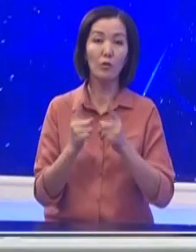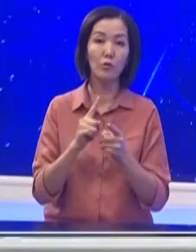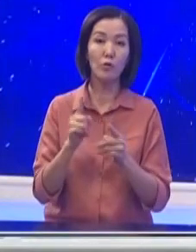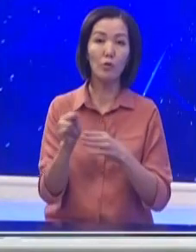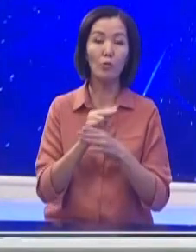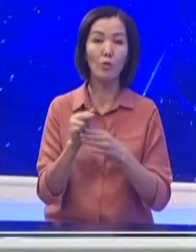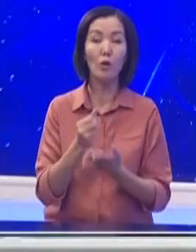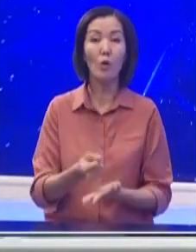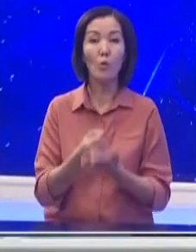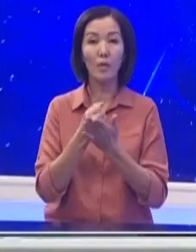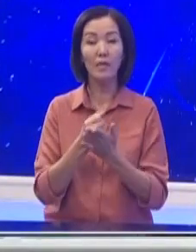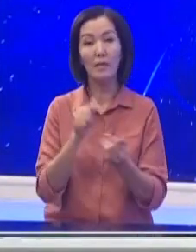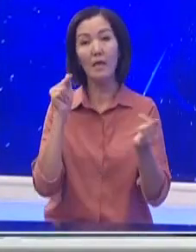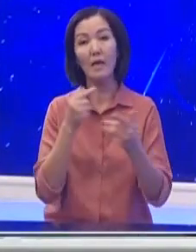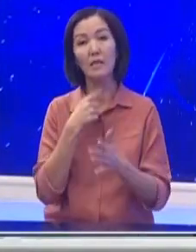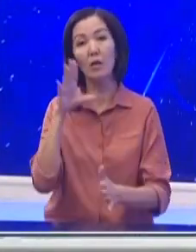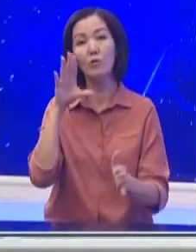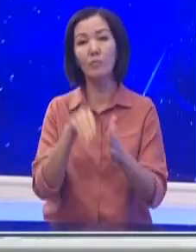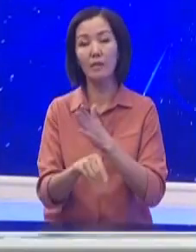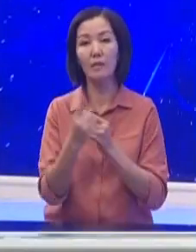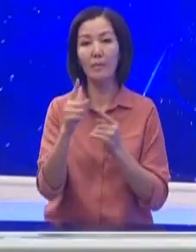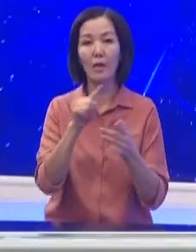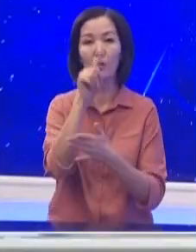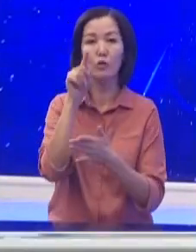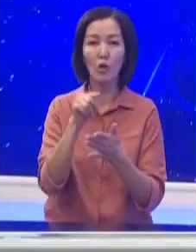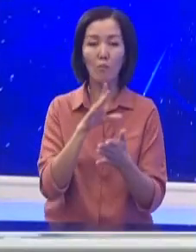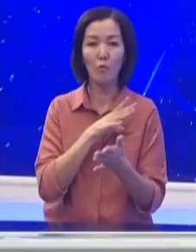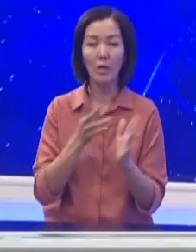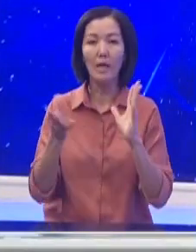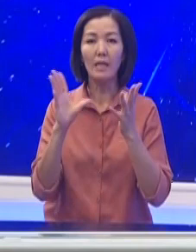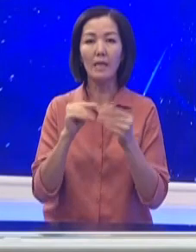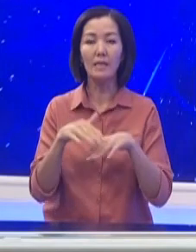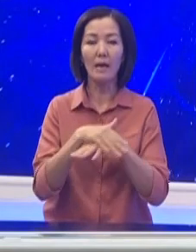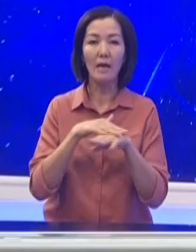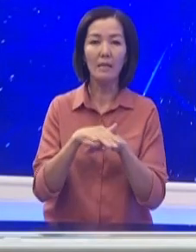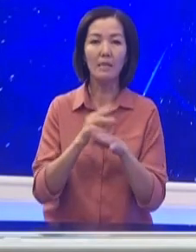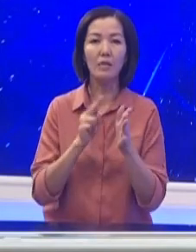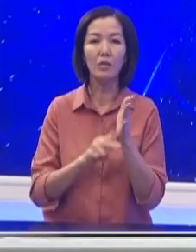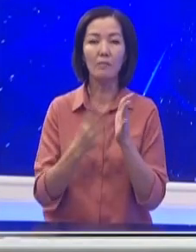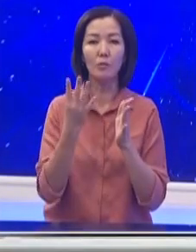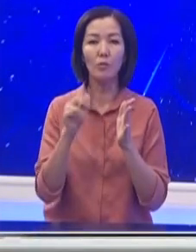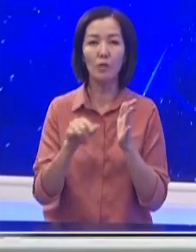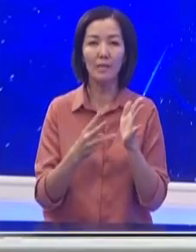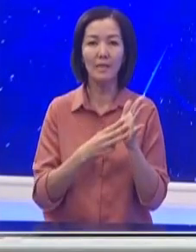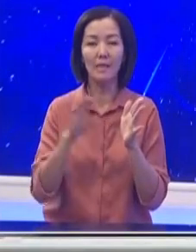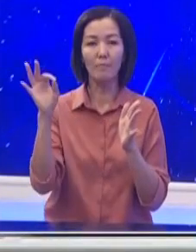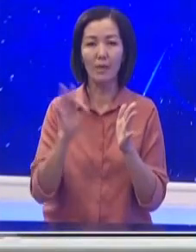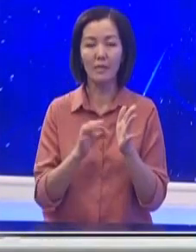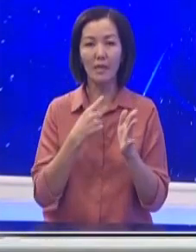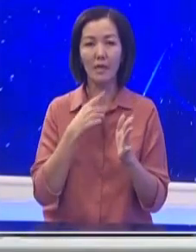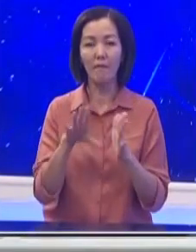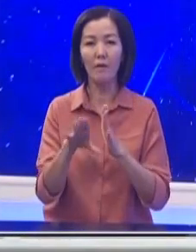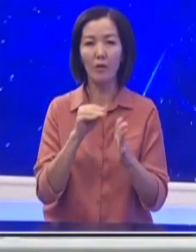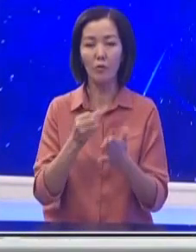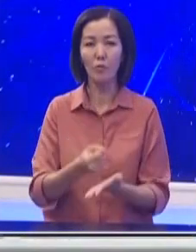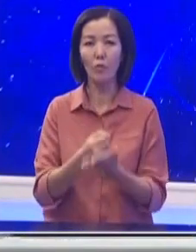қолдадыңыз ба, әлде қарсы дауыс бердіңіз бе деген бір ғана сұрақтан тұрады. Нәтижесінде халықтың 74,8% референдумды